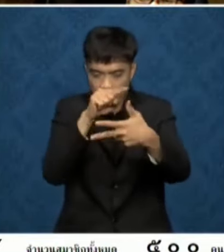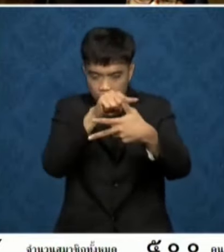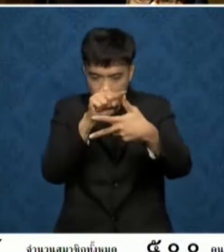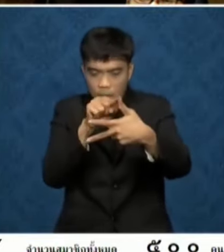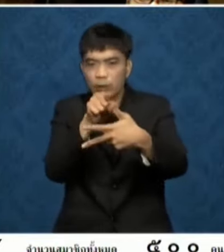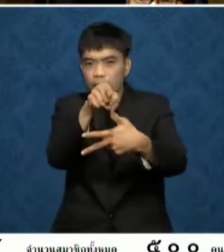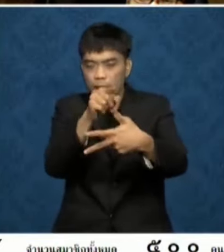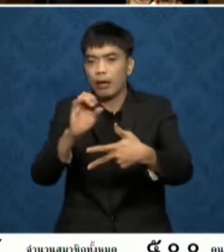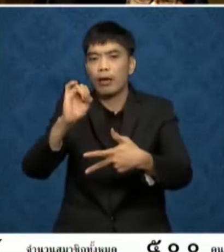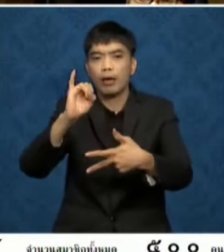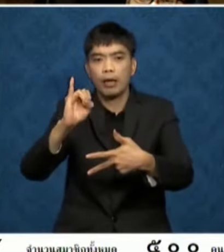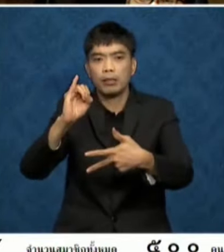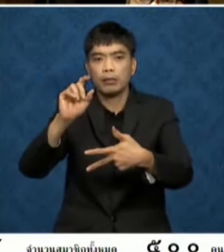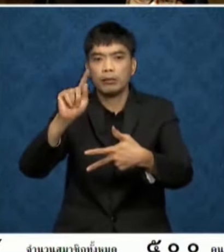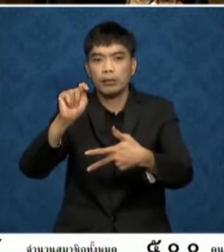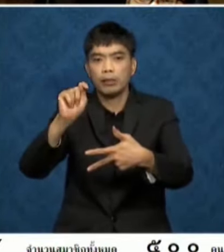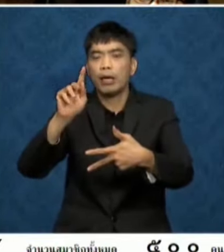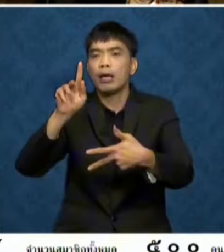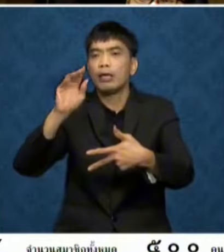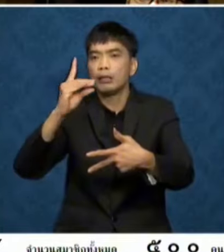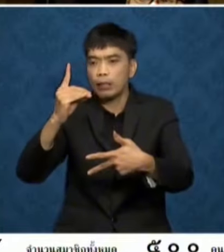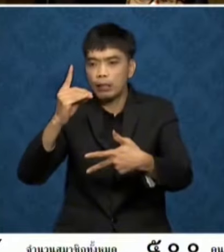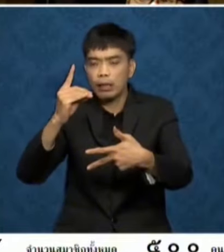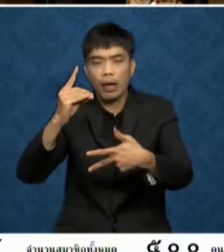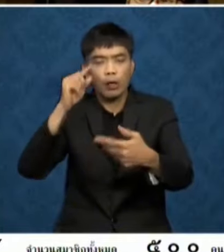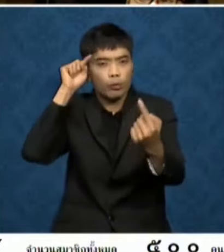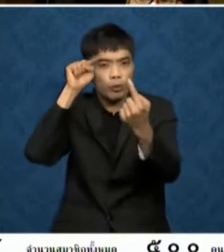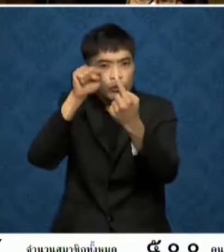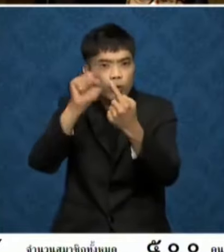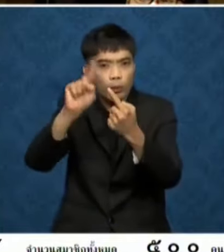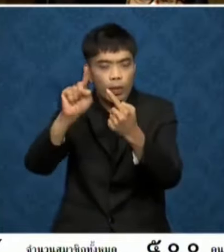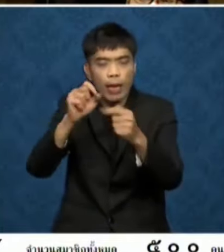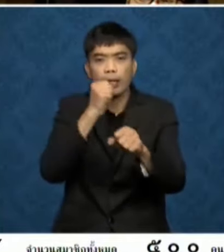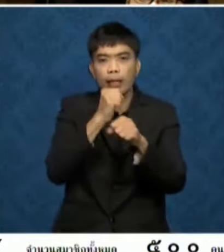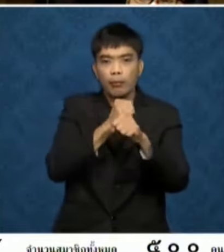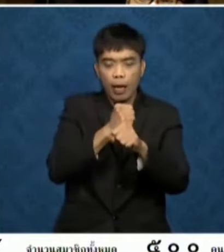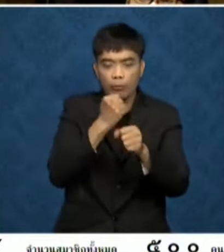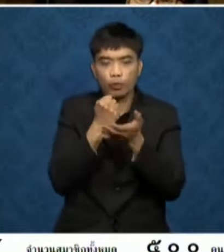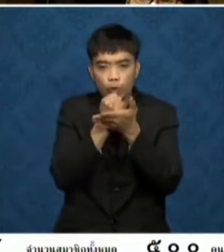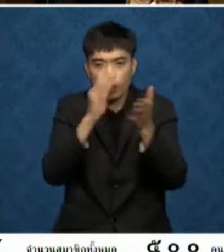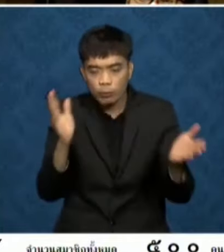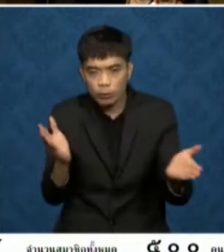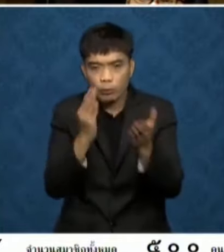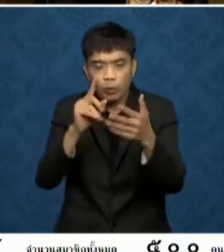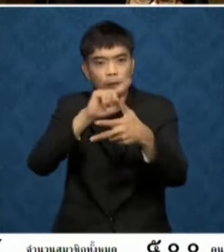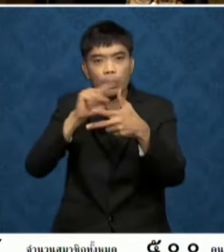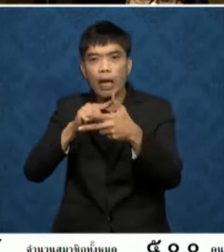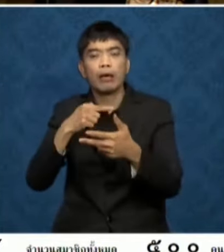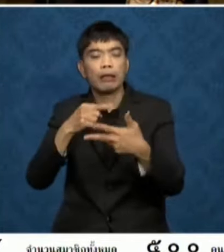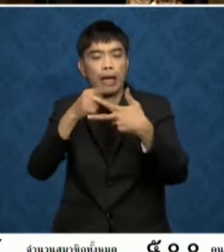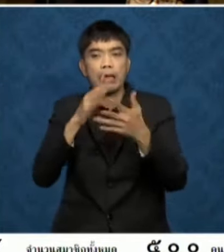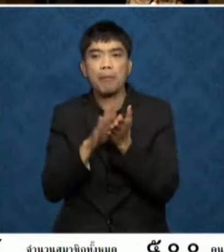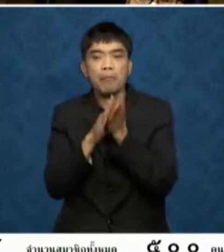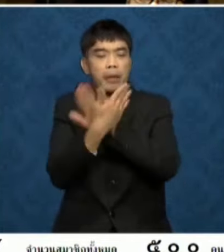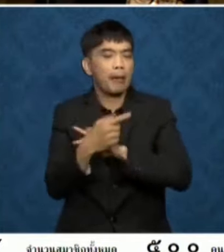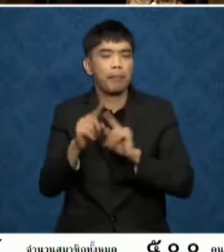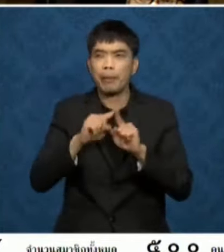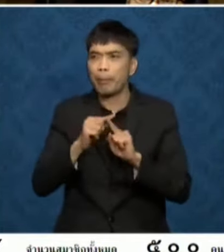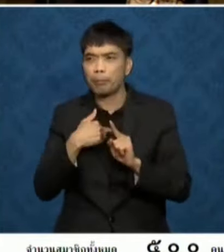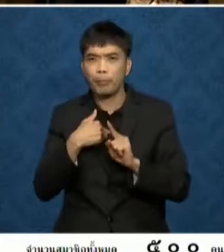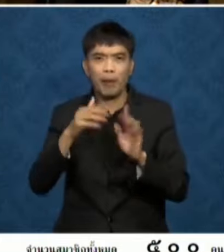เป็นเพราะ ITD นะครับเขาเน้นด้านการทำเรื่องของเป็นการเทรนนิ่งตอนนี้ท่านจะแปลงตัวเองเป็นออร์แกไนเซอร์ไปแล้วนะครับประเด็นที่